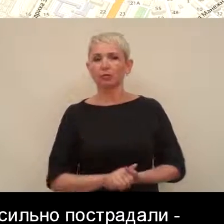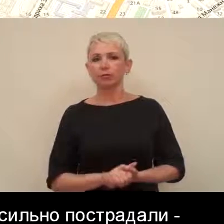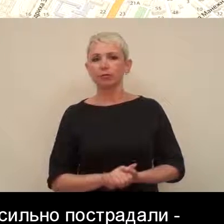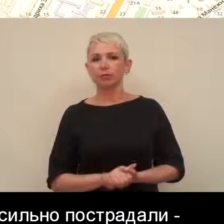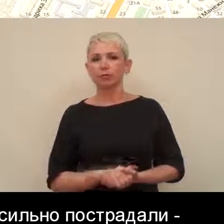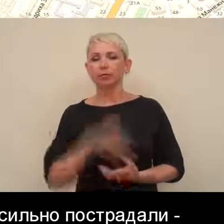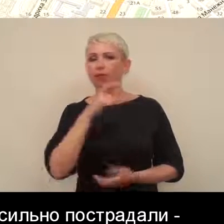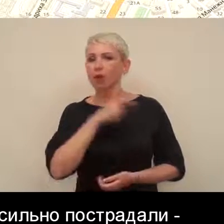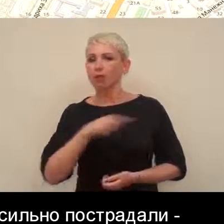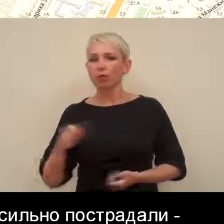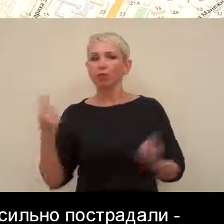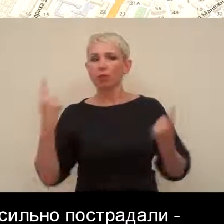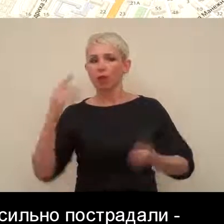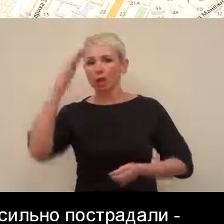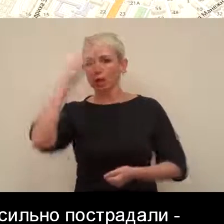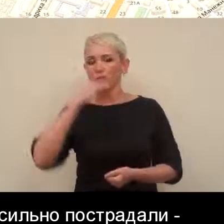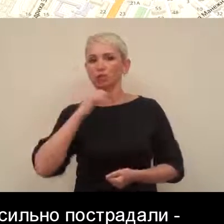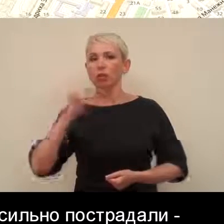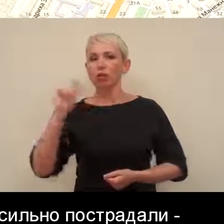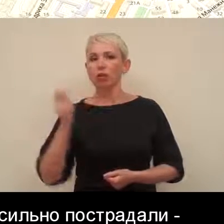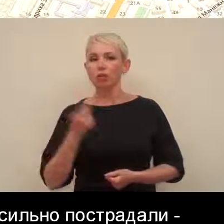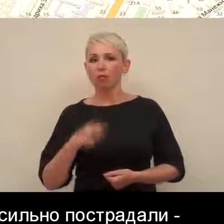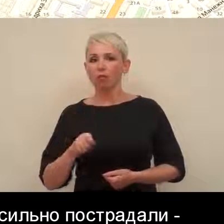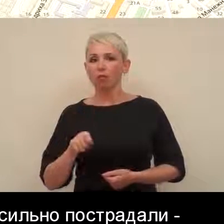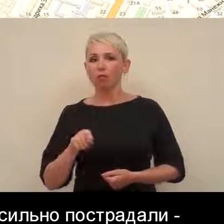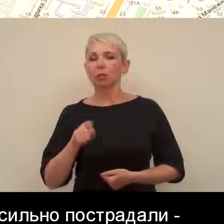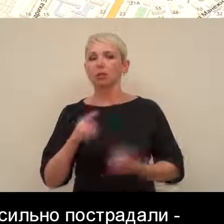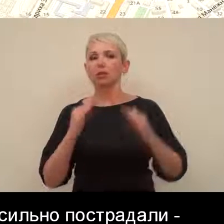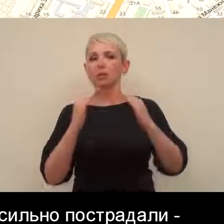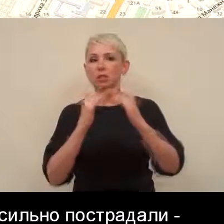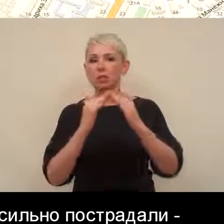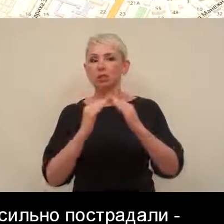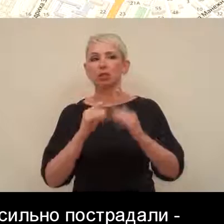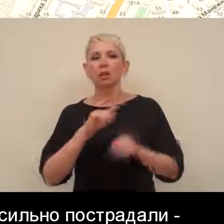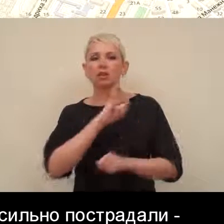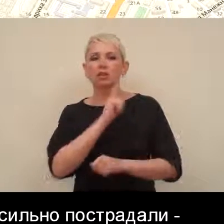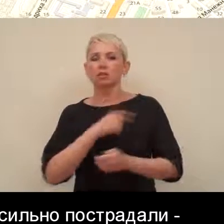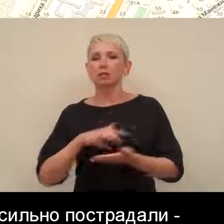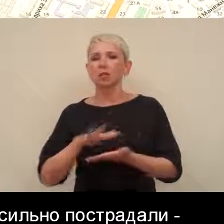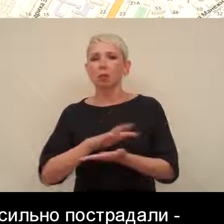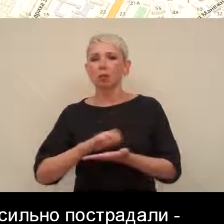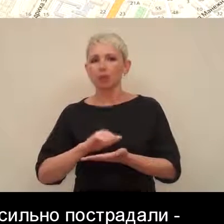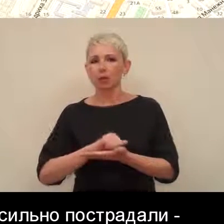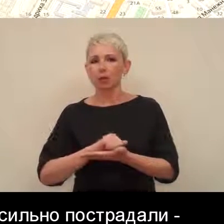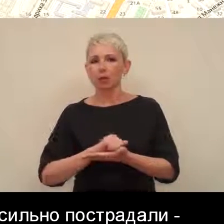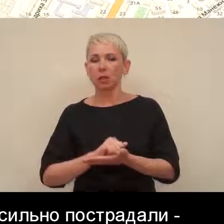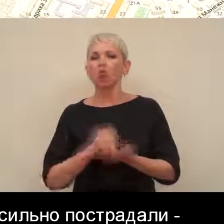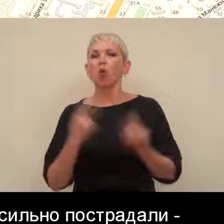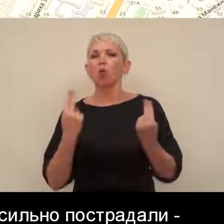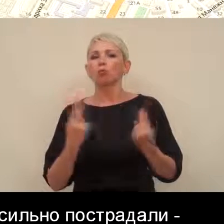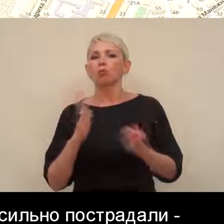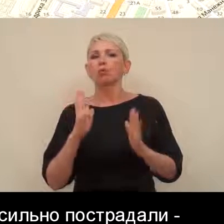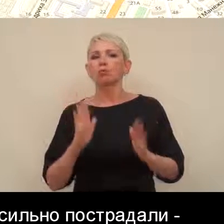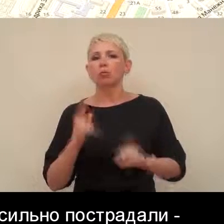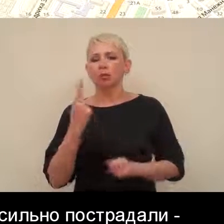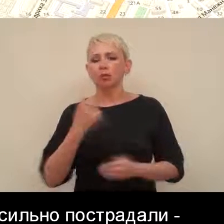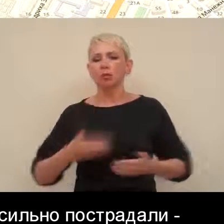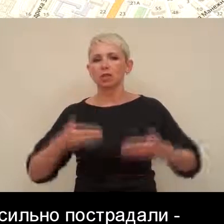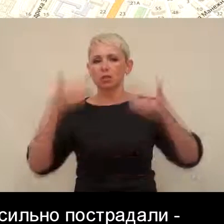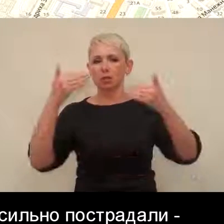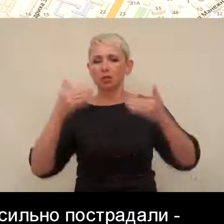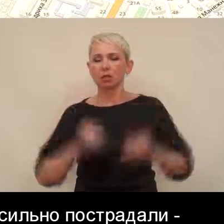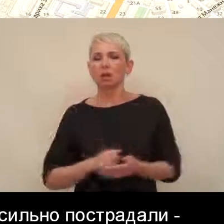Во время Великой Отечественной войны здания сильно пострадали, уцелели одни стены,